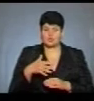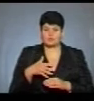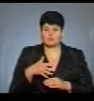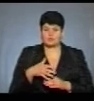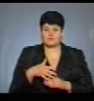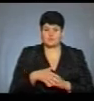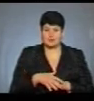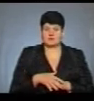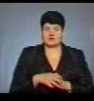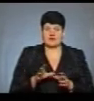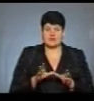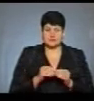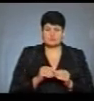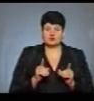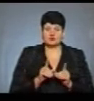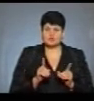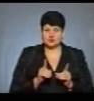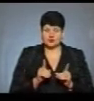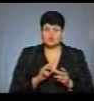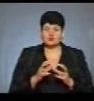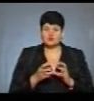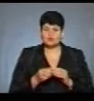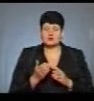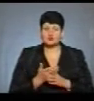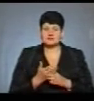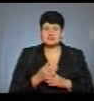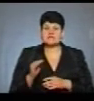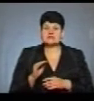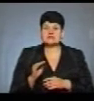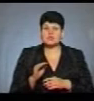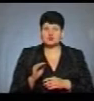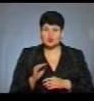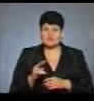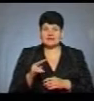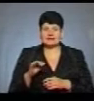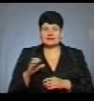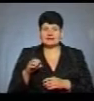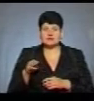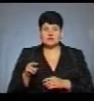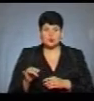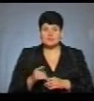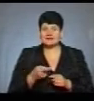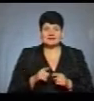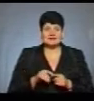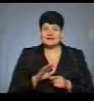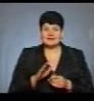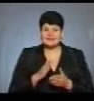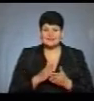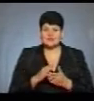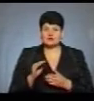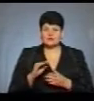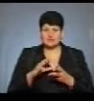щоб ми розуміли всі разом, що сума субсидії за жовтень і за листопад – це не є жовтнева сума